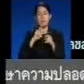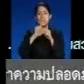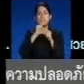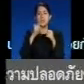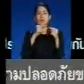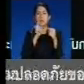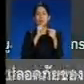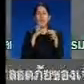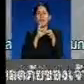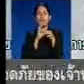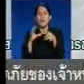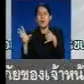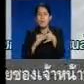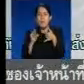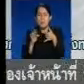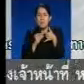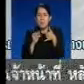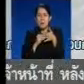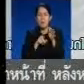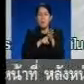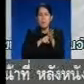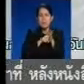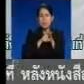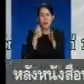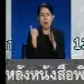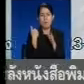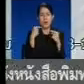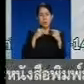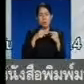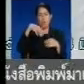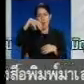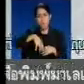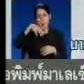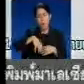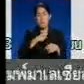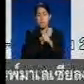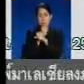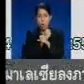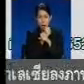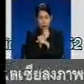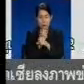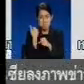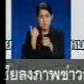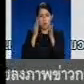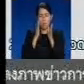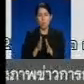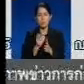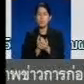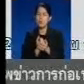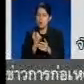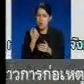โรคติดเชื้อแบคทีเรียเฉียบพลันจากการเฝ้าระวังโดยกองระบาดวิทยา พบผู้ป่วยไข้การหลังแอ่นในช่วง